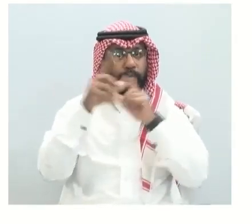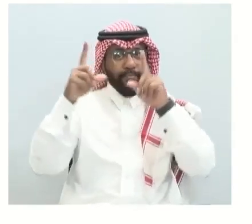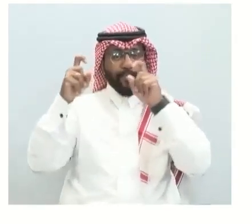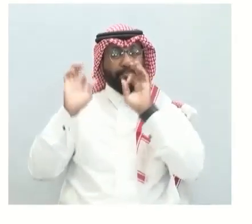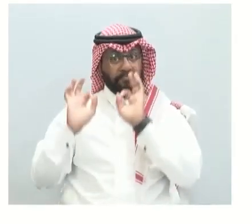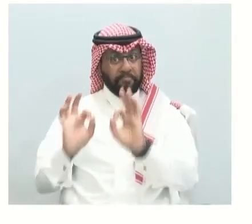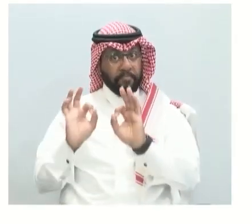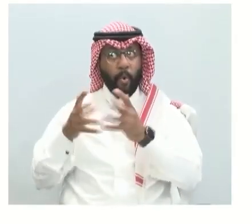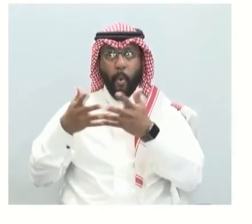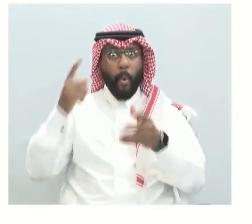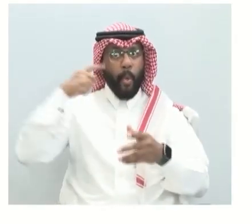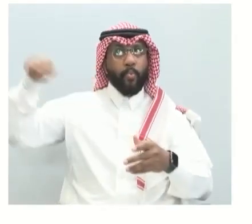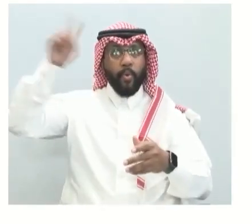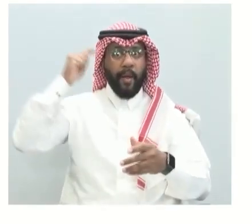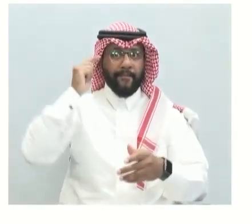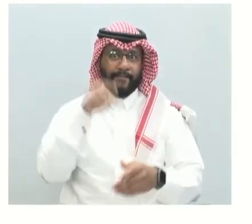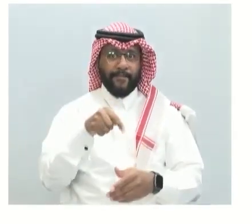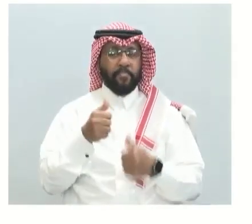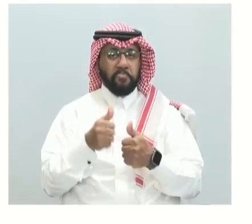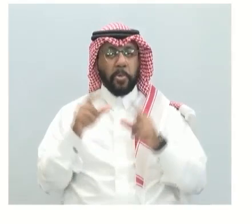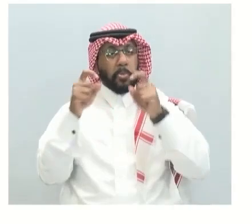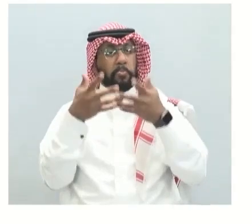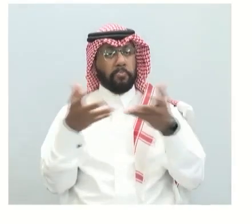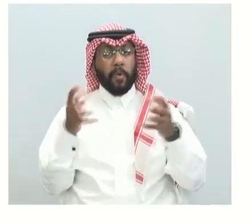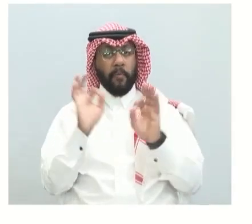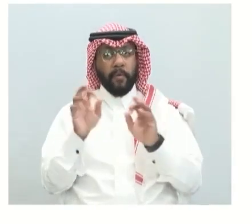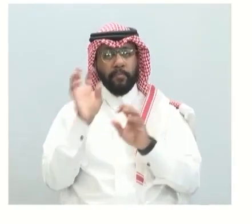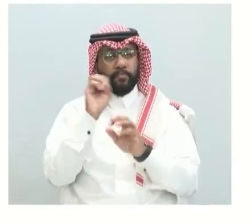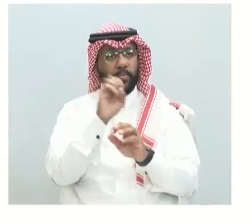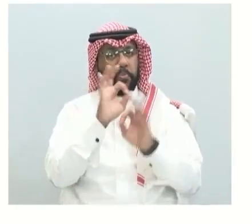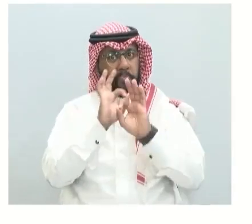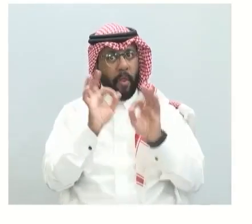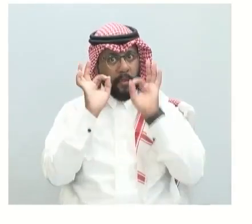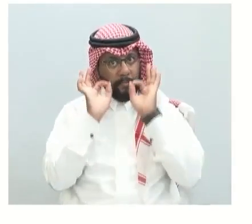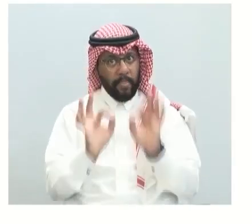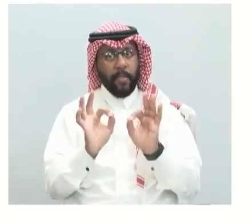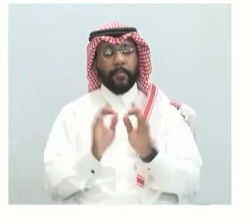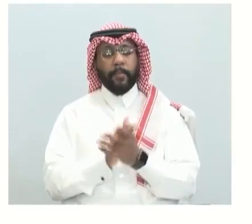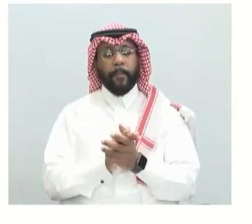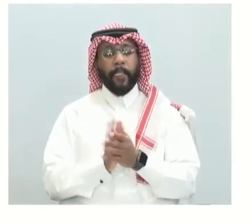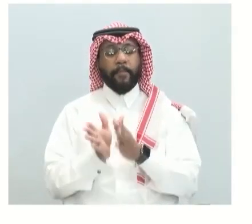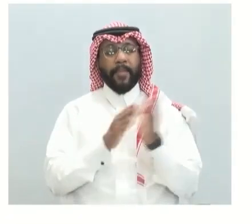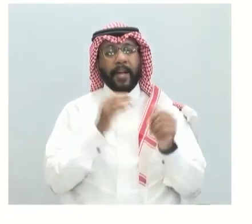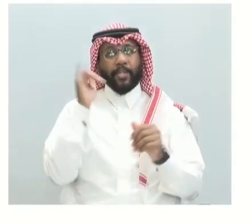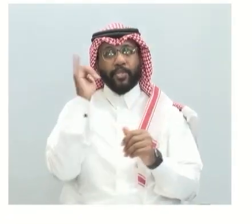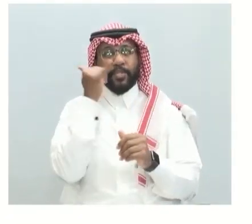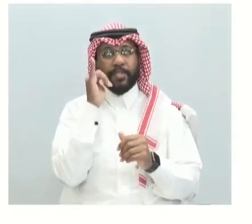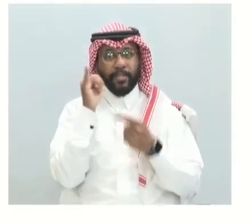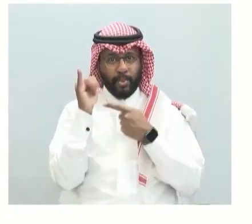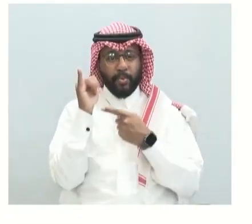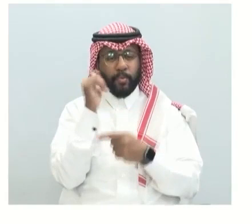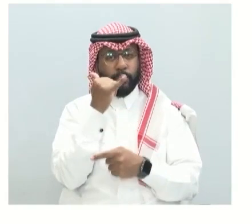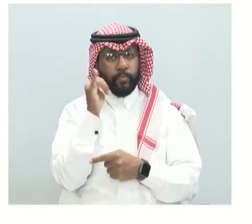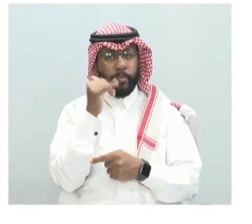تعتبر هي اشهر جهاز نستخدمه لتصوير او لالتقاط الصور طبعا الكاميرا الرقميه جهاز راينا